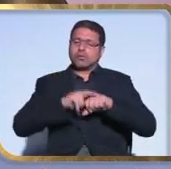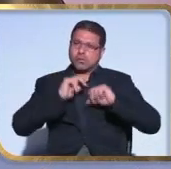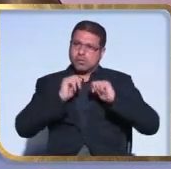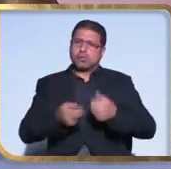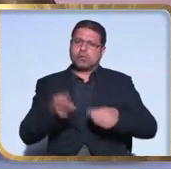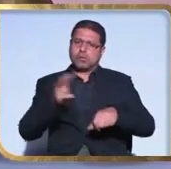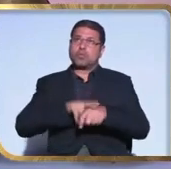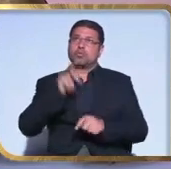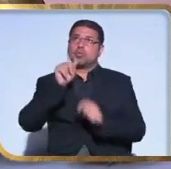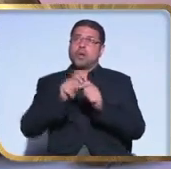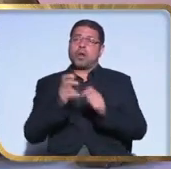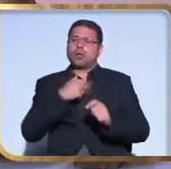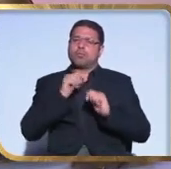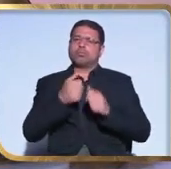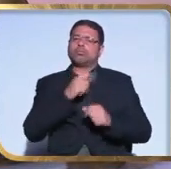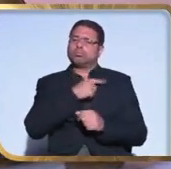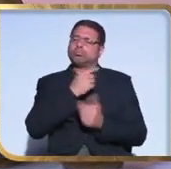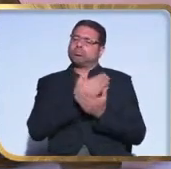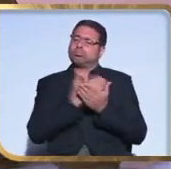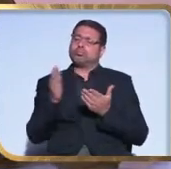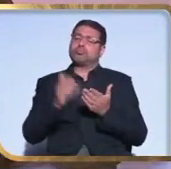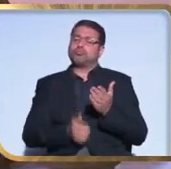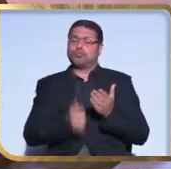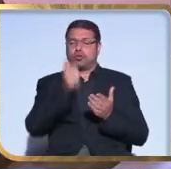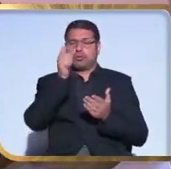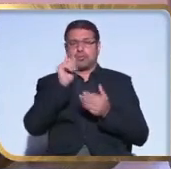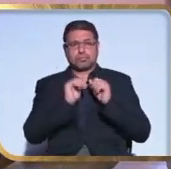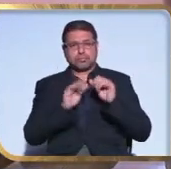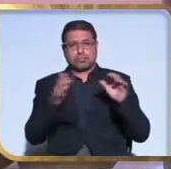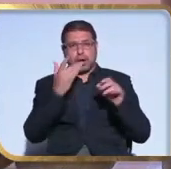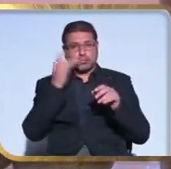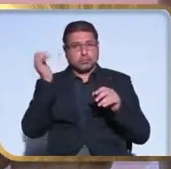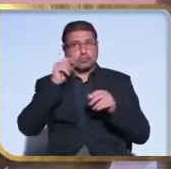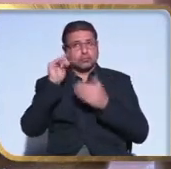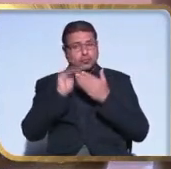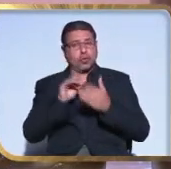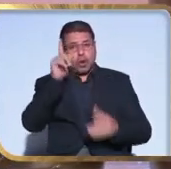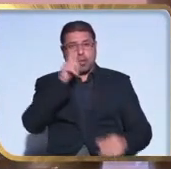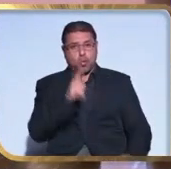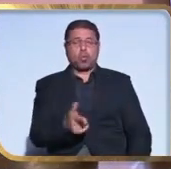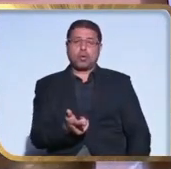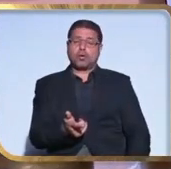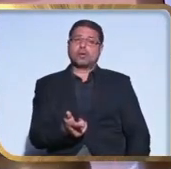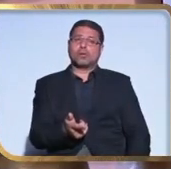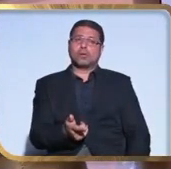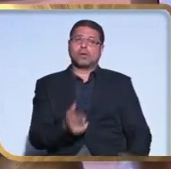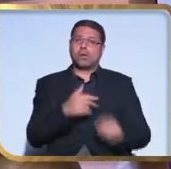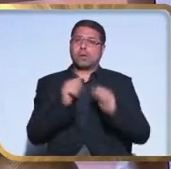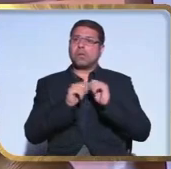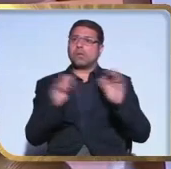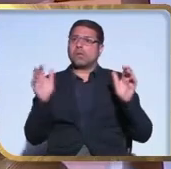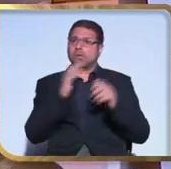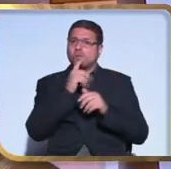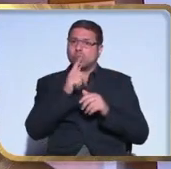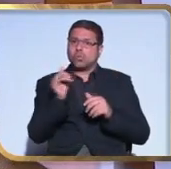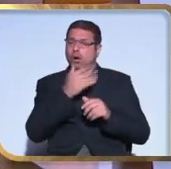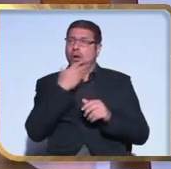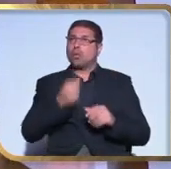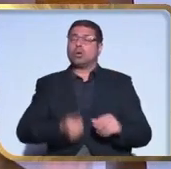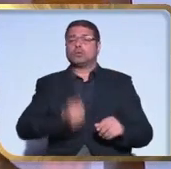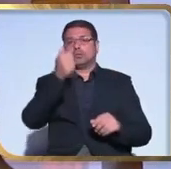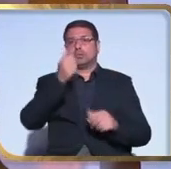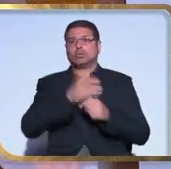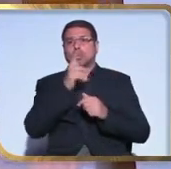مولاه سبحانه وتعالى الله سبحانه وتعالى بشر التائبين وبشرهم بشيء عظيم